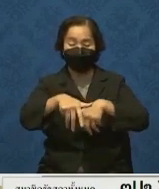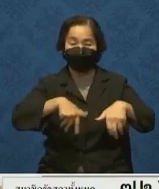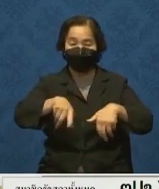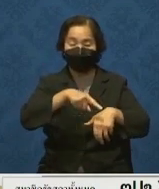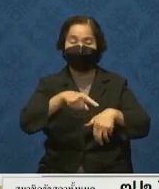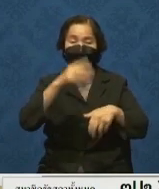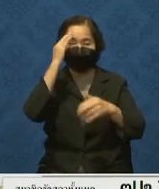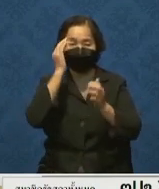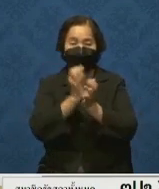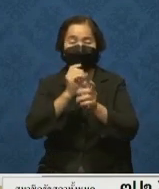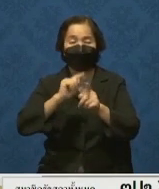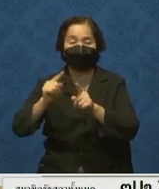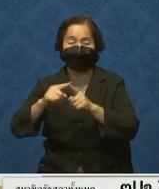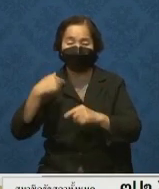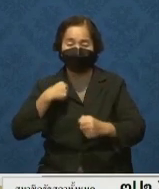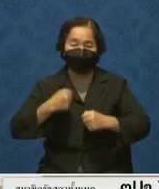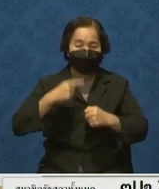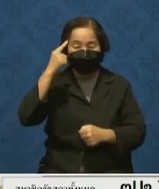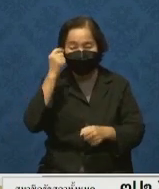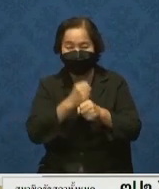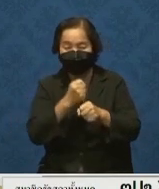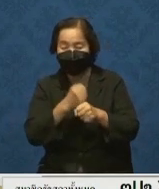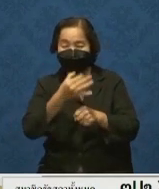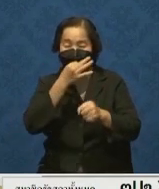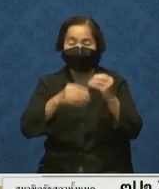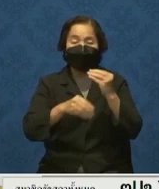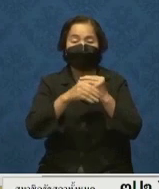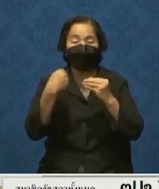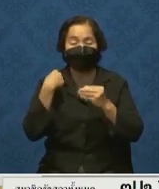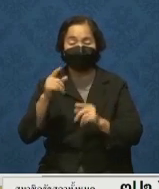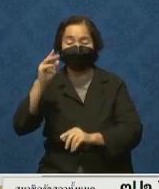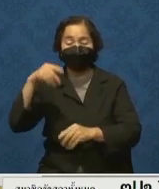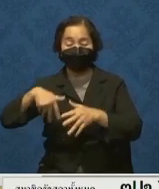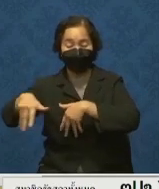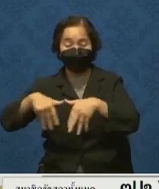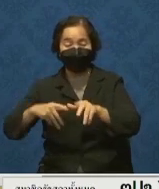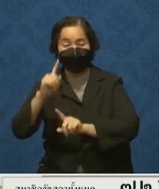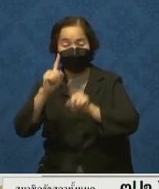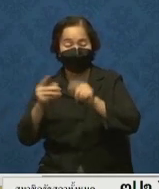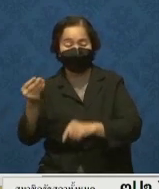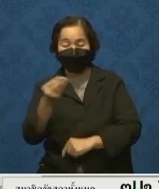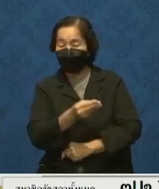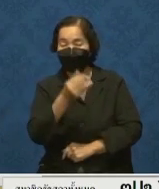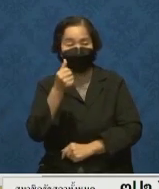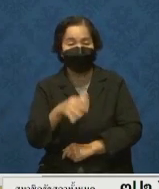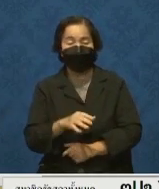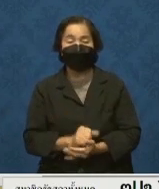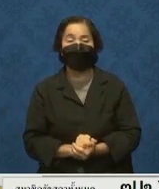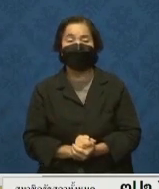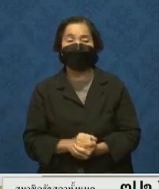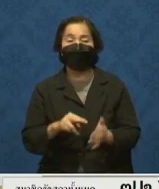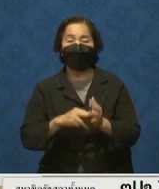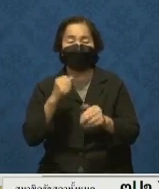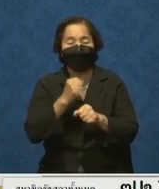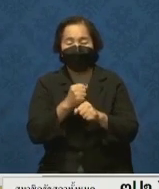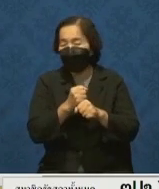นี้เขาตว่งหาศูยอำนาจประชาชนไมมสธประเมิน หรือให้คุณให้โทษแ่เขาได้เขากจะไม่ได้ทำ อยนั้จะ